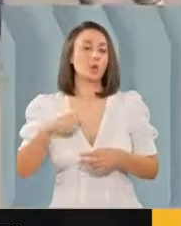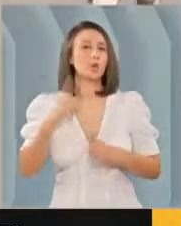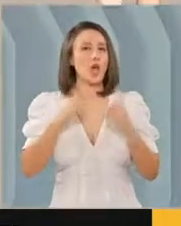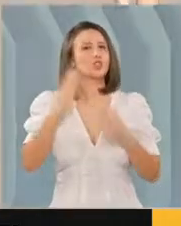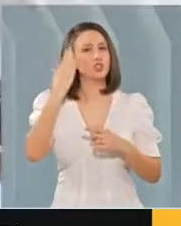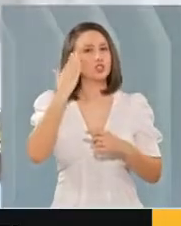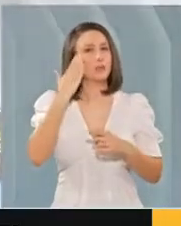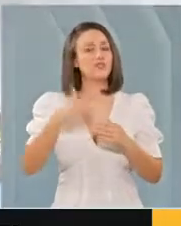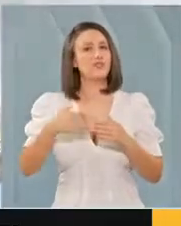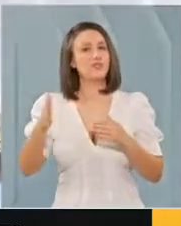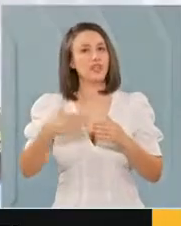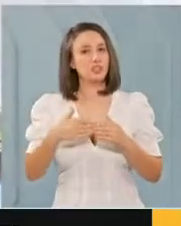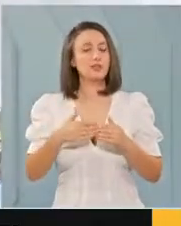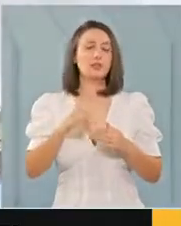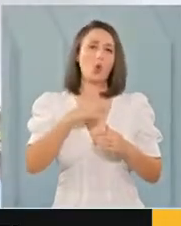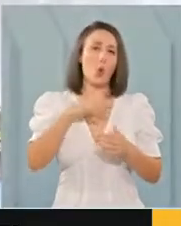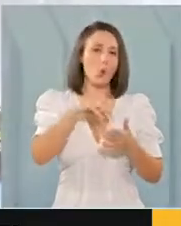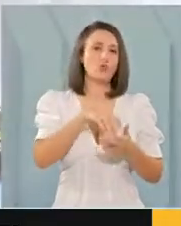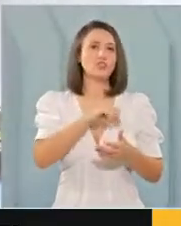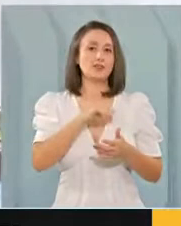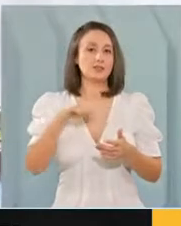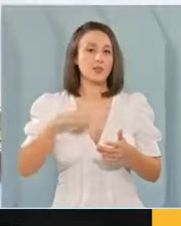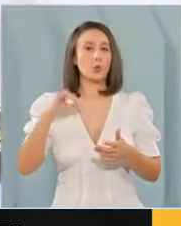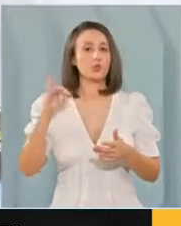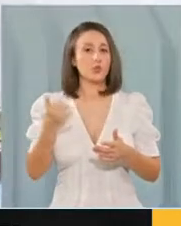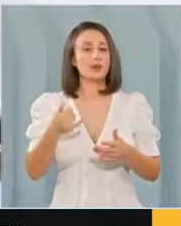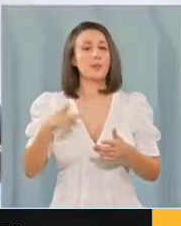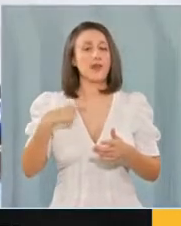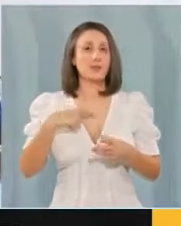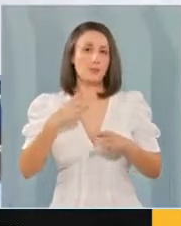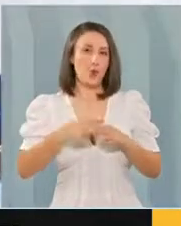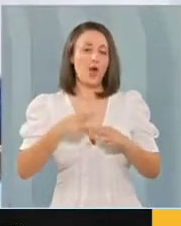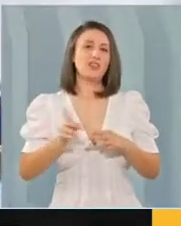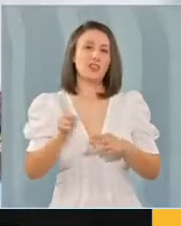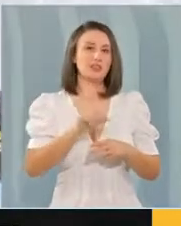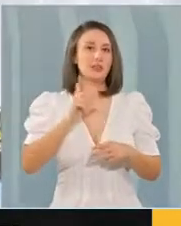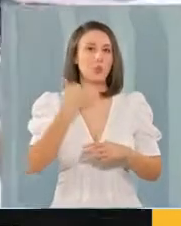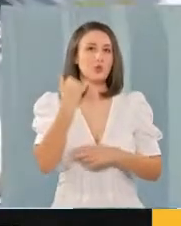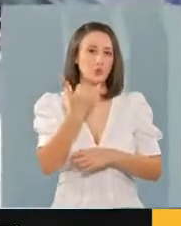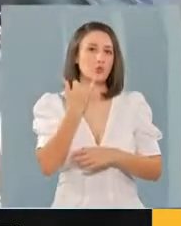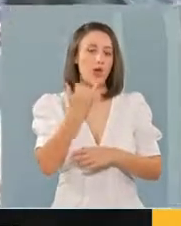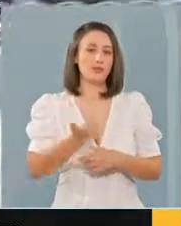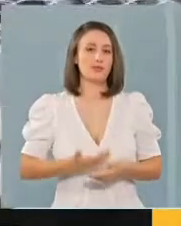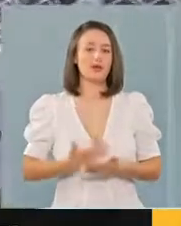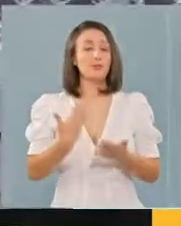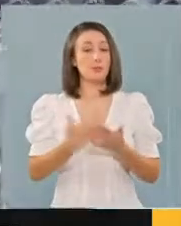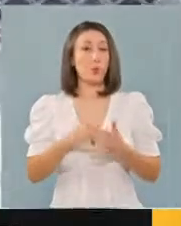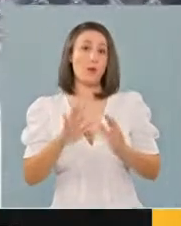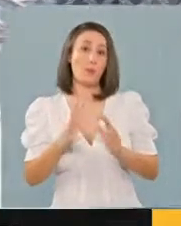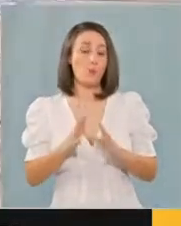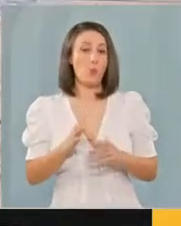o rudă, un prieten locuiește singur și mai este și bolnav, el trebuie sunat, trebuie apelat, pentru că s-ar